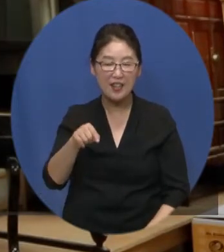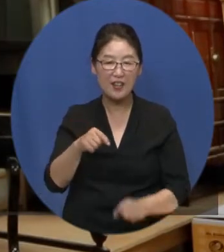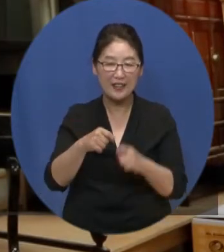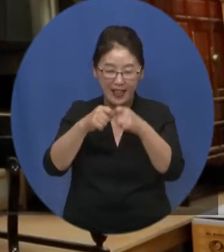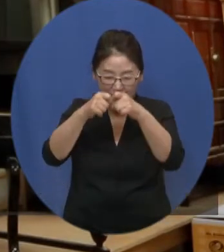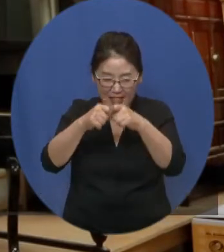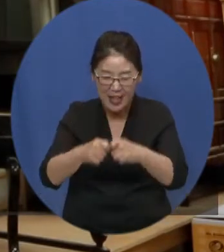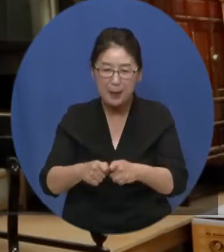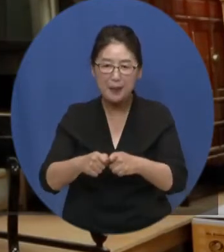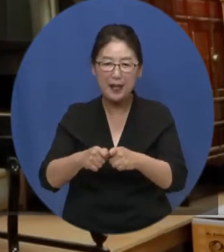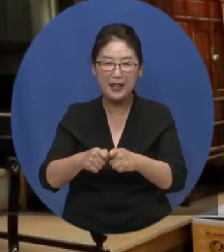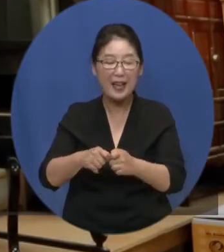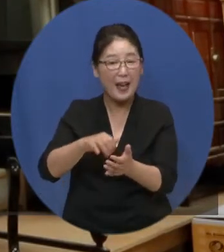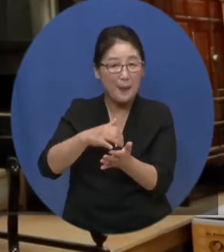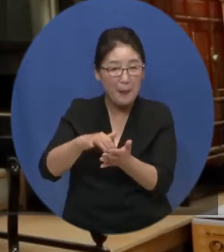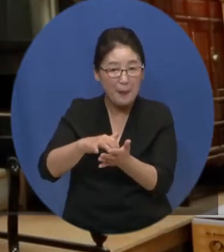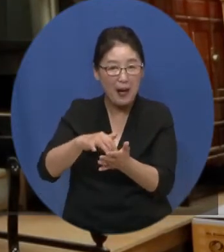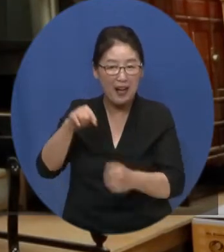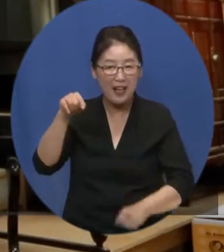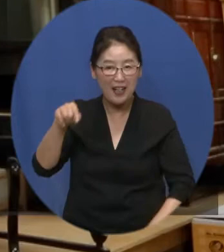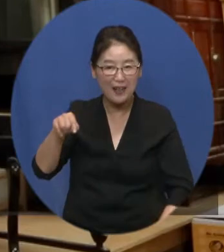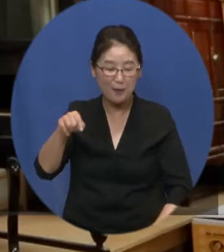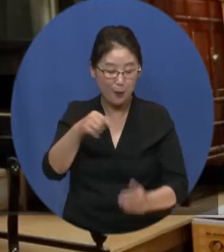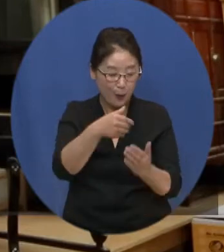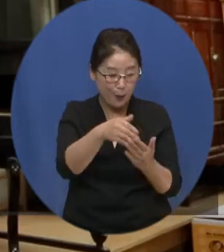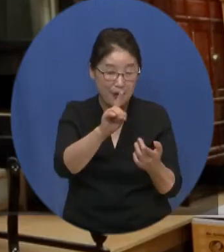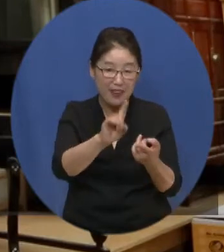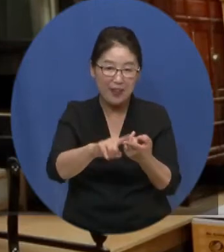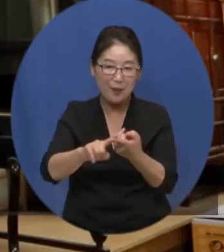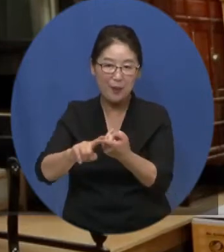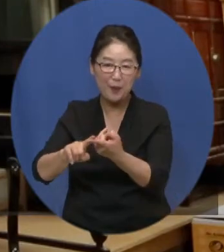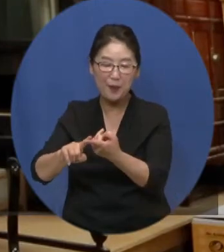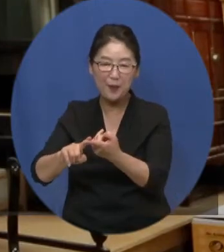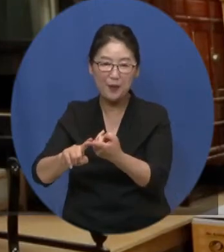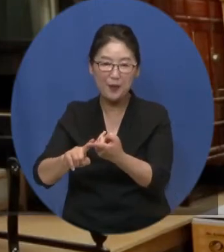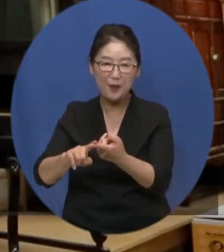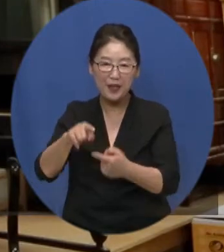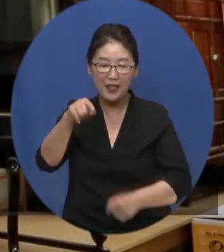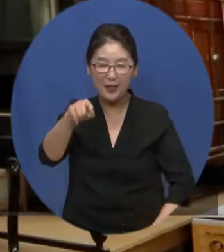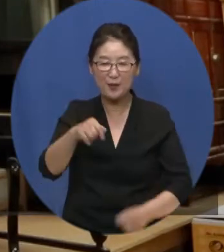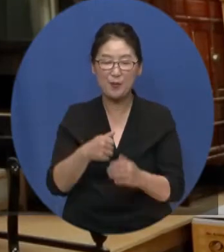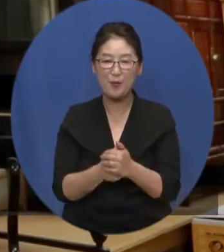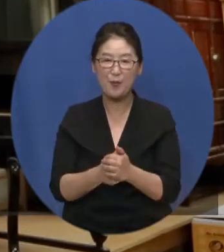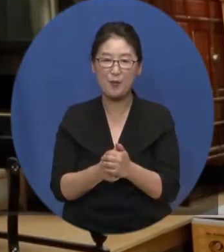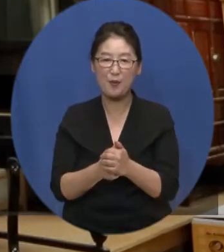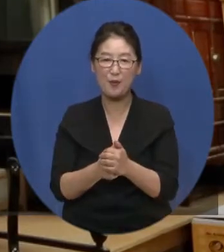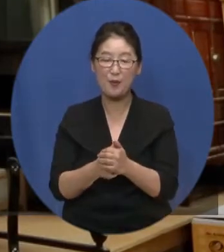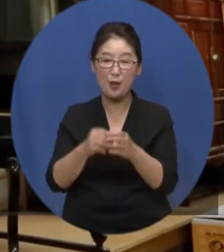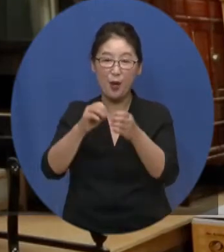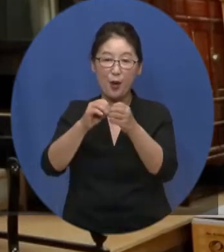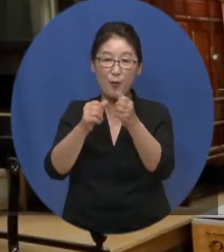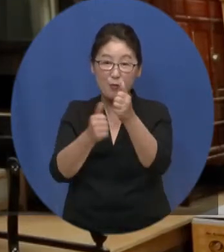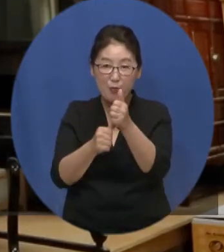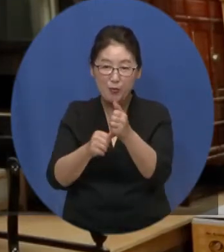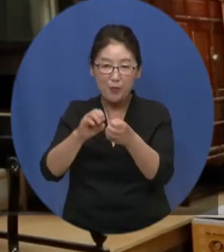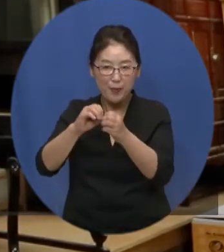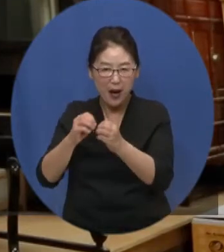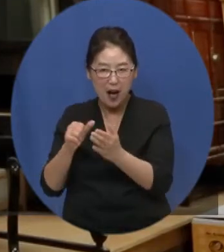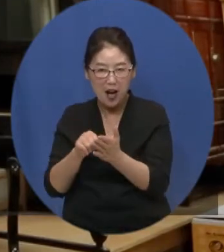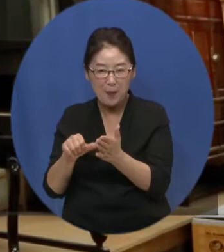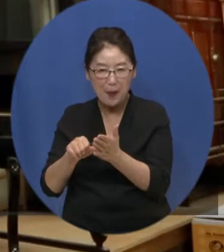다 따져가면서 그 설 도면을 보면서 이제 부품 하나 하나씩 탑 만들어 내기 시작해서